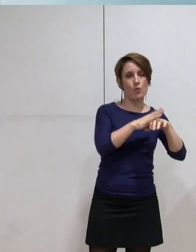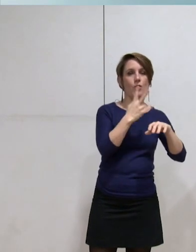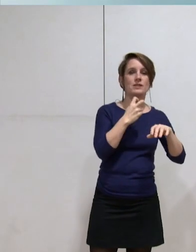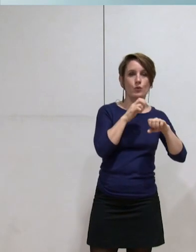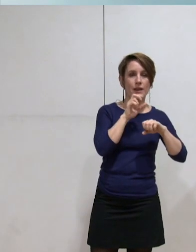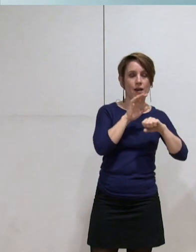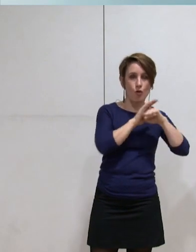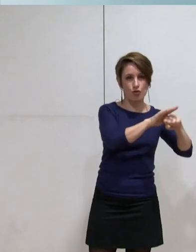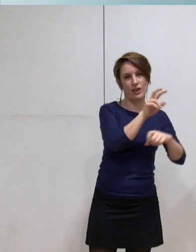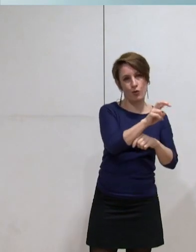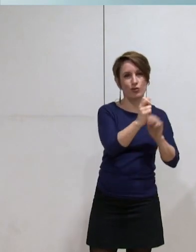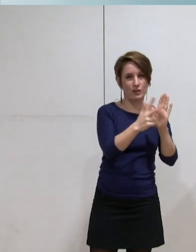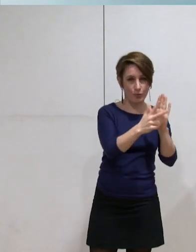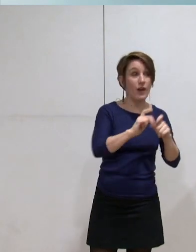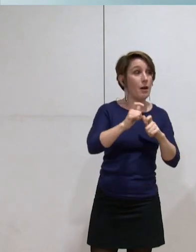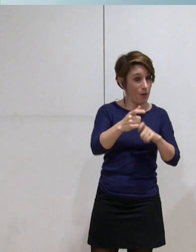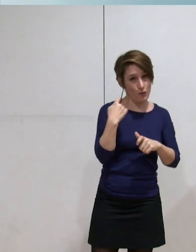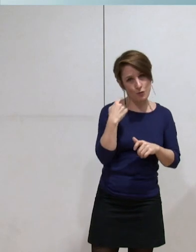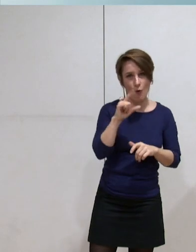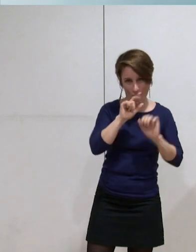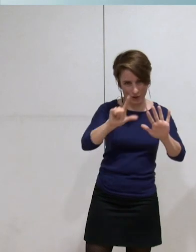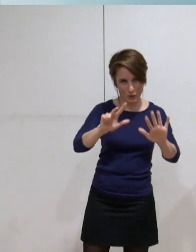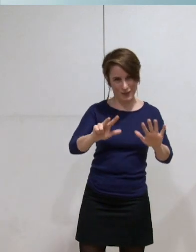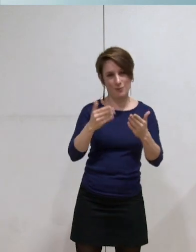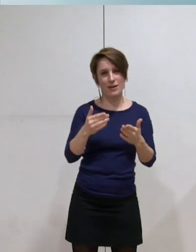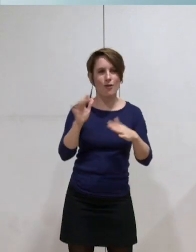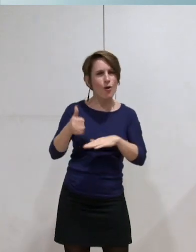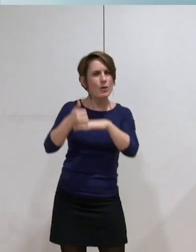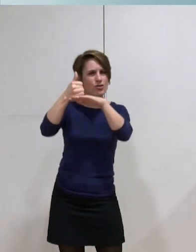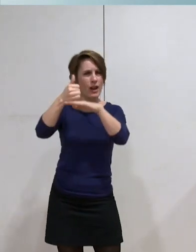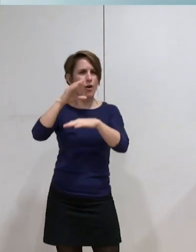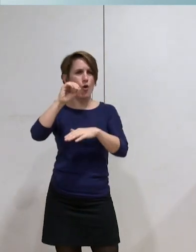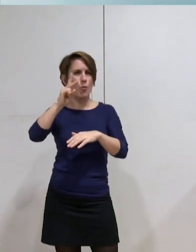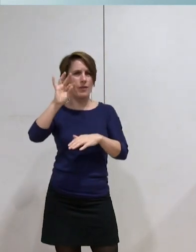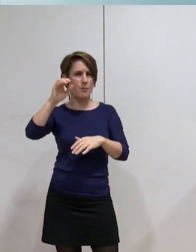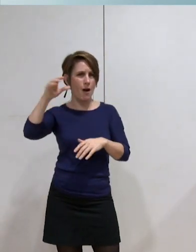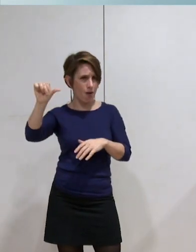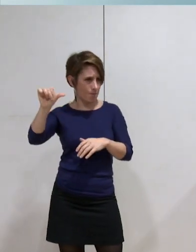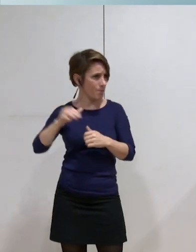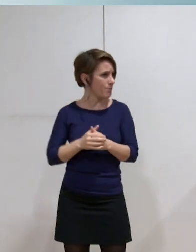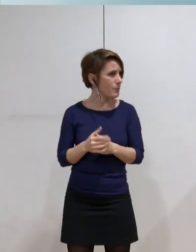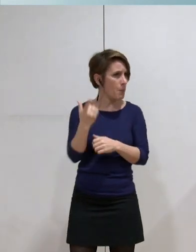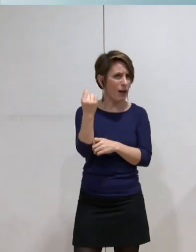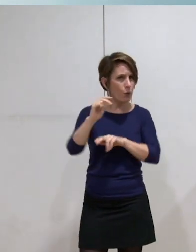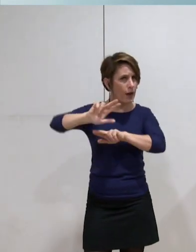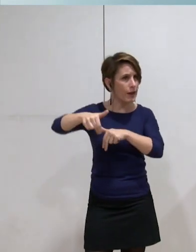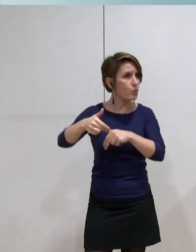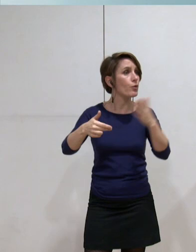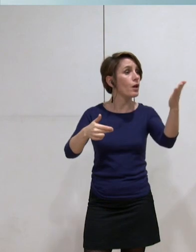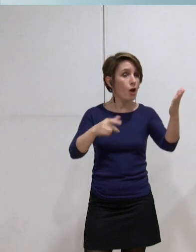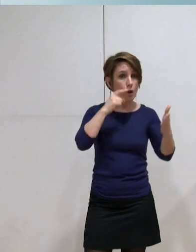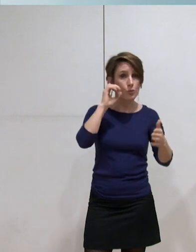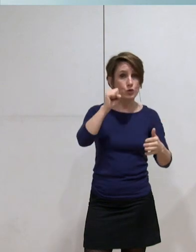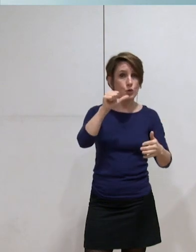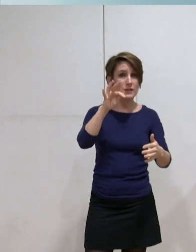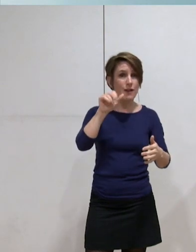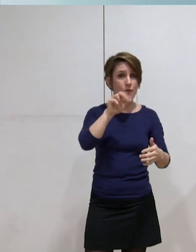adopté la 28 j'y viens donc avec le contrat avec la chair Optima qui oui monsieur Safar